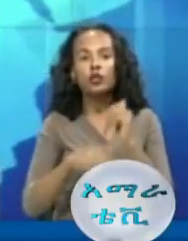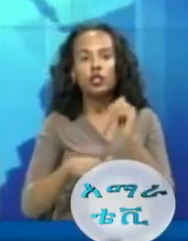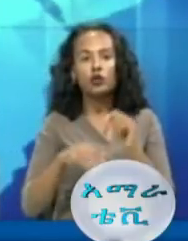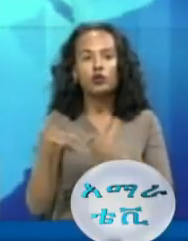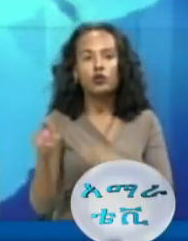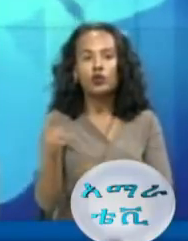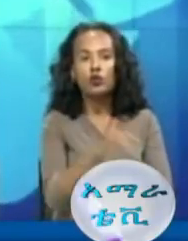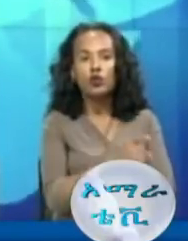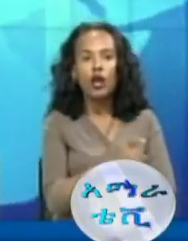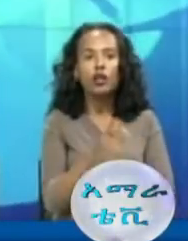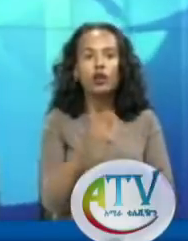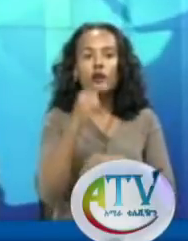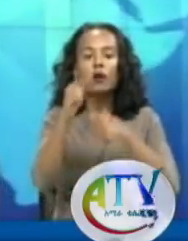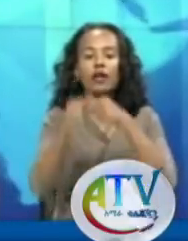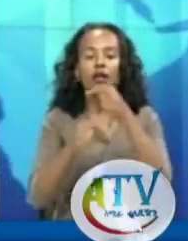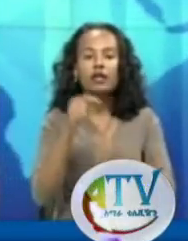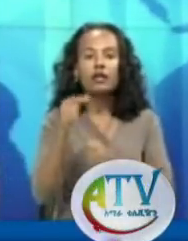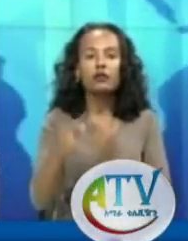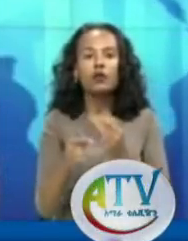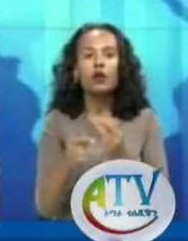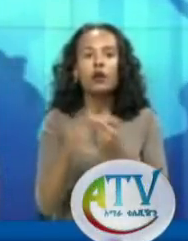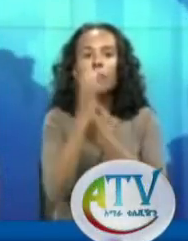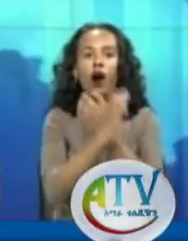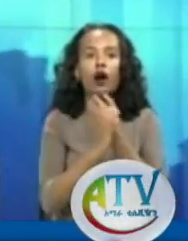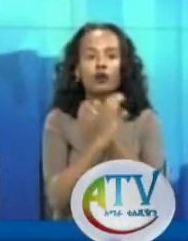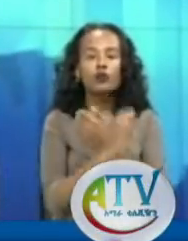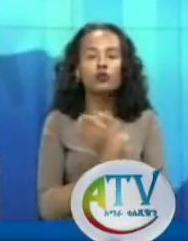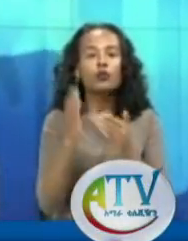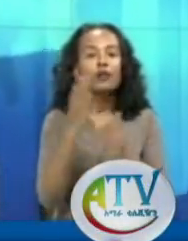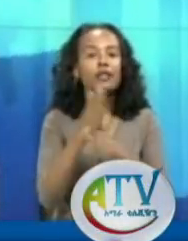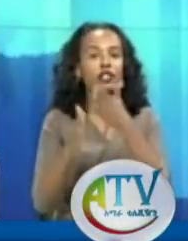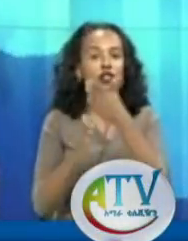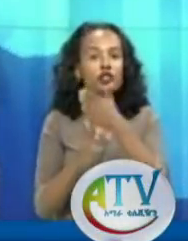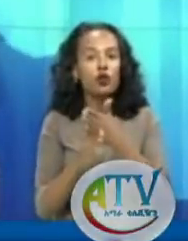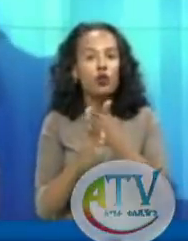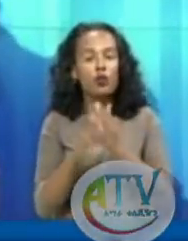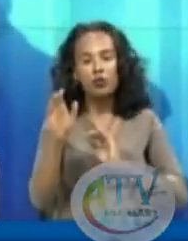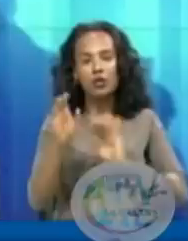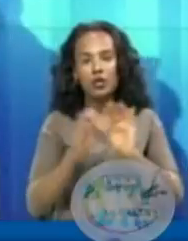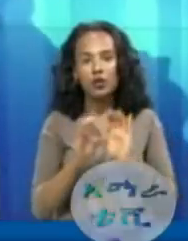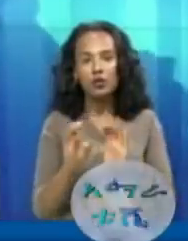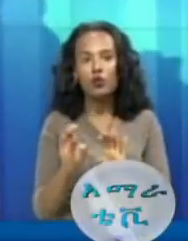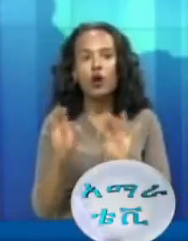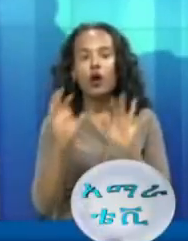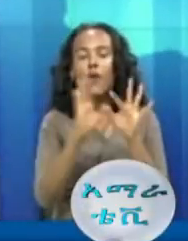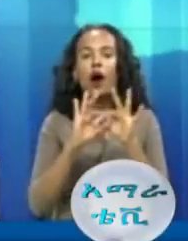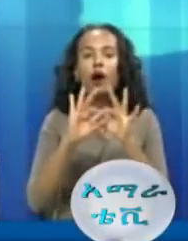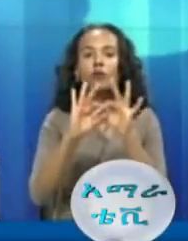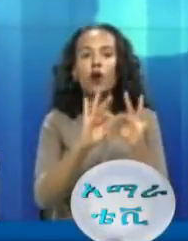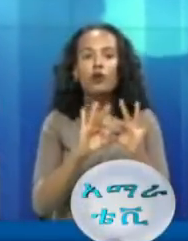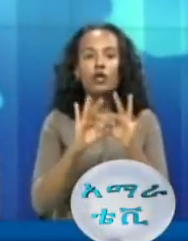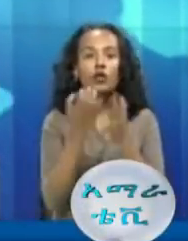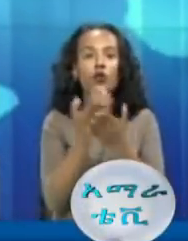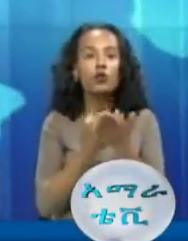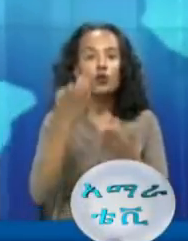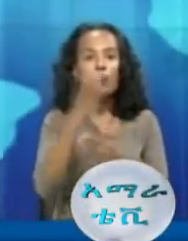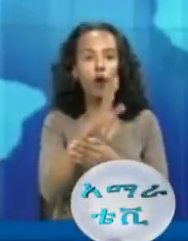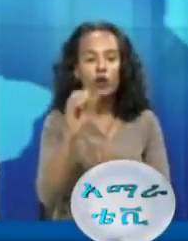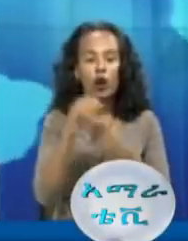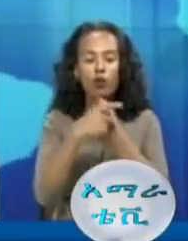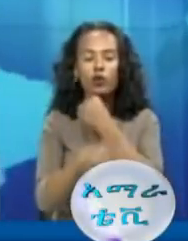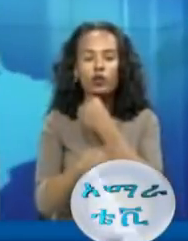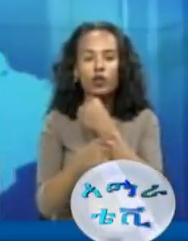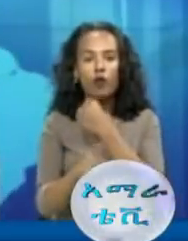ይሆናል። በሂደትም በሀገሪቱ በየደረጃው በሚደረጉ ማህበራዊ፣ ኢኮኖሚያዊና